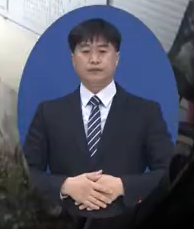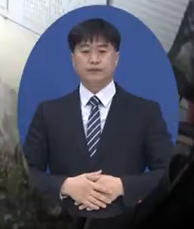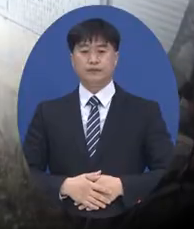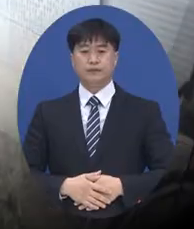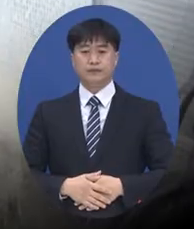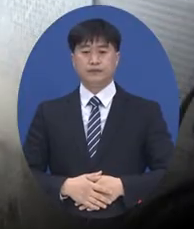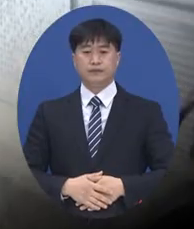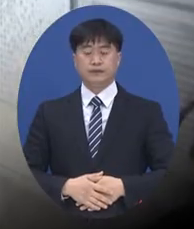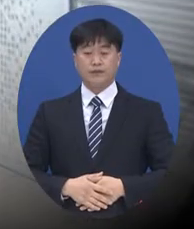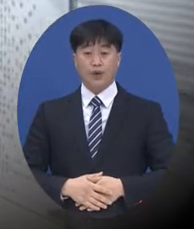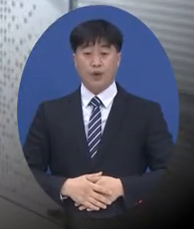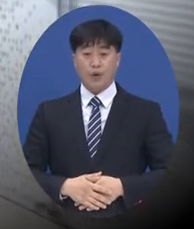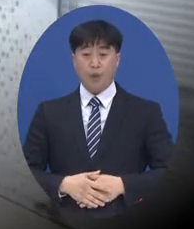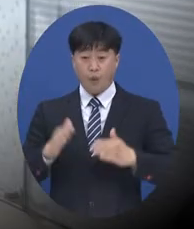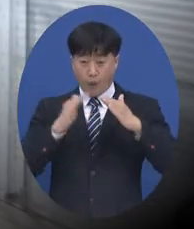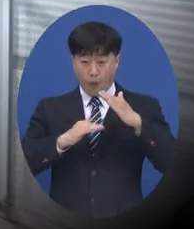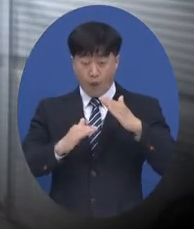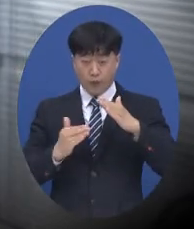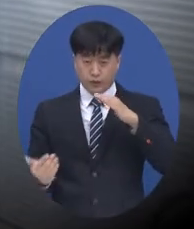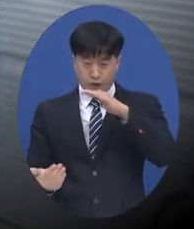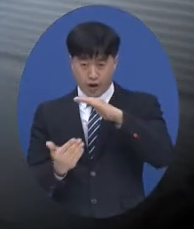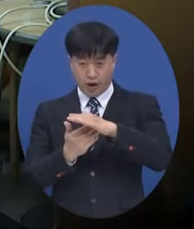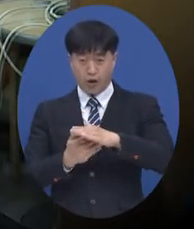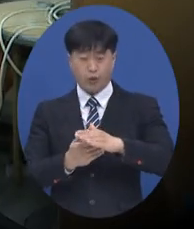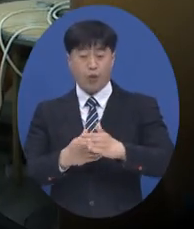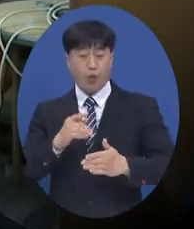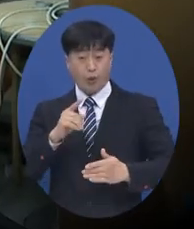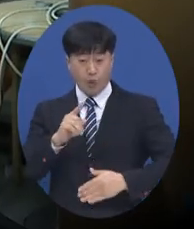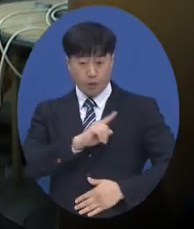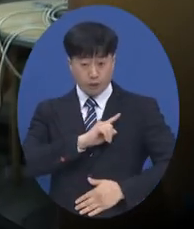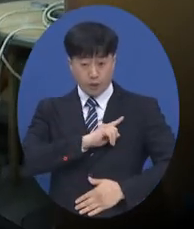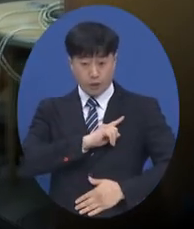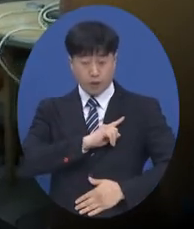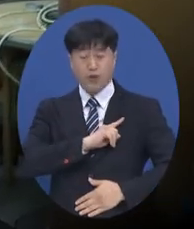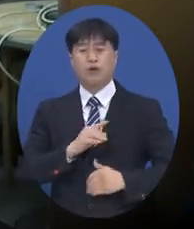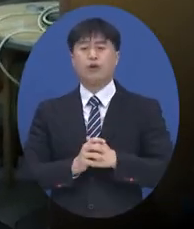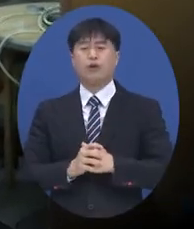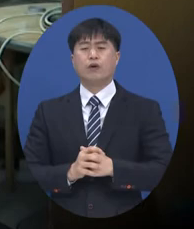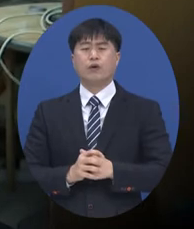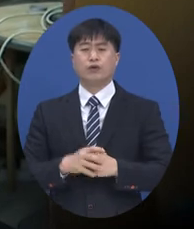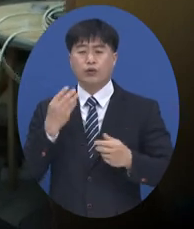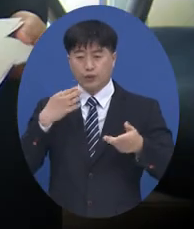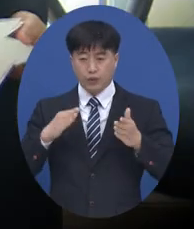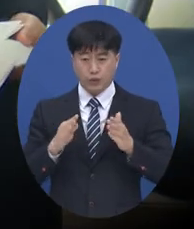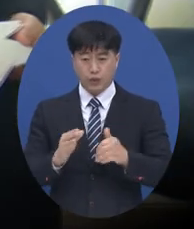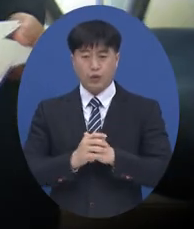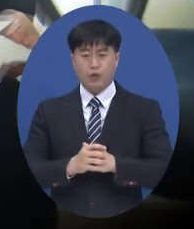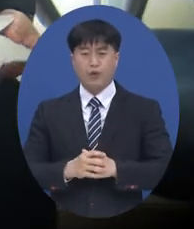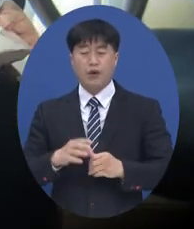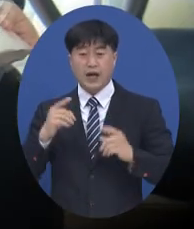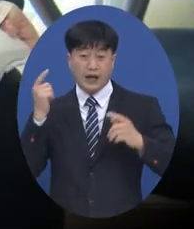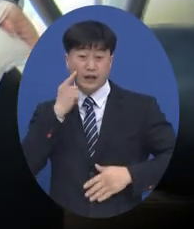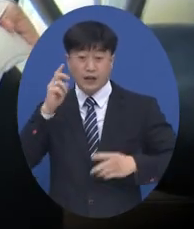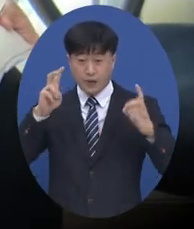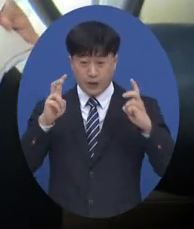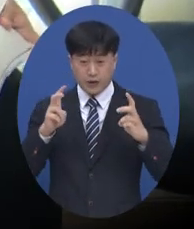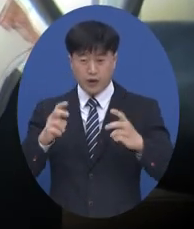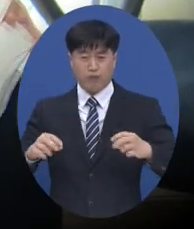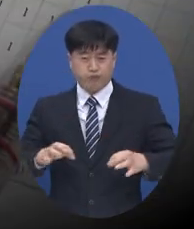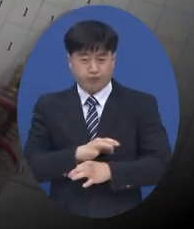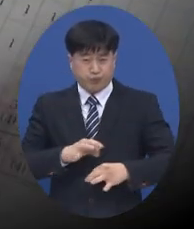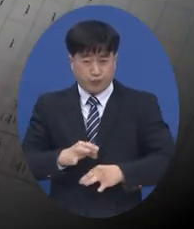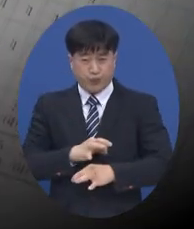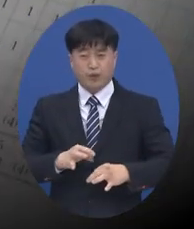있습니다. 공정을 최우선 도전 가치로 삼고 있는 경기도. 페이퍼 컴퍼니를 통해 부당 이득을 취하는 불공정 거래 행위를